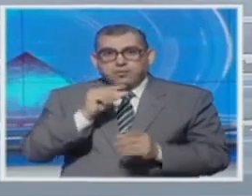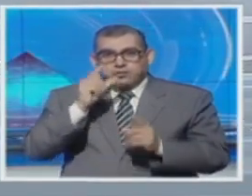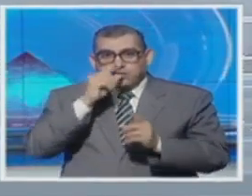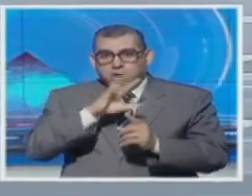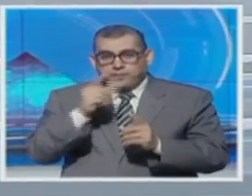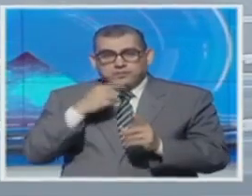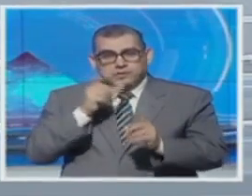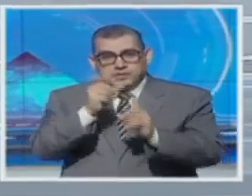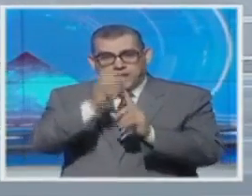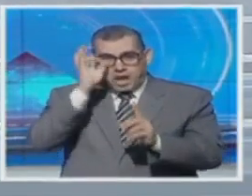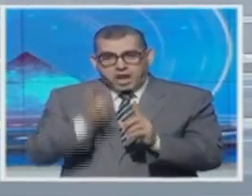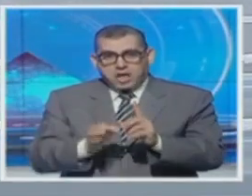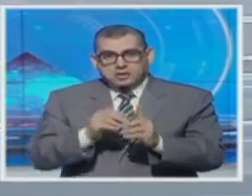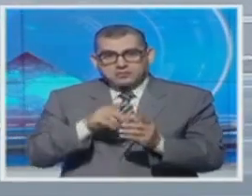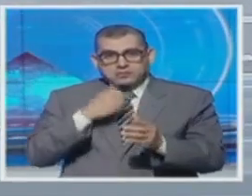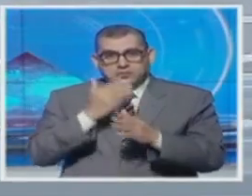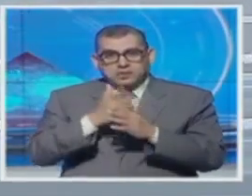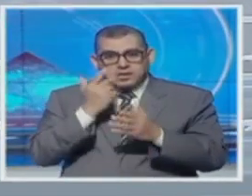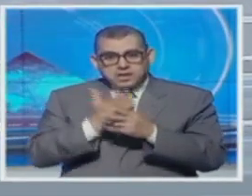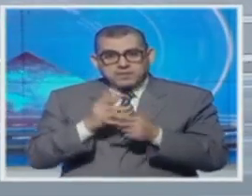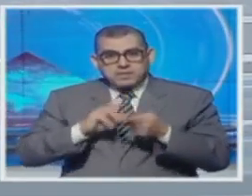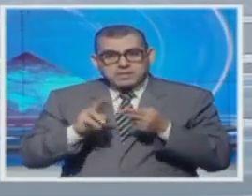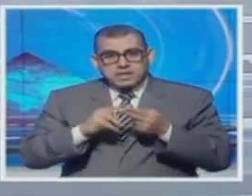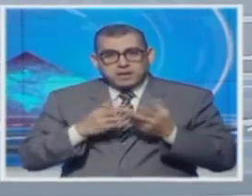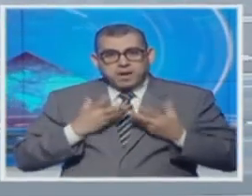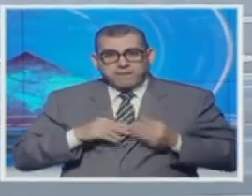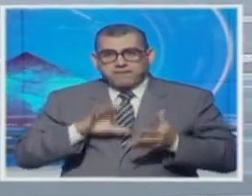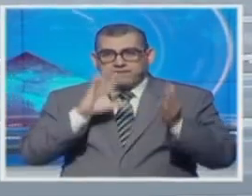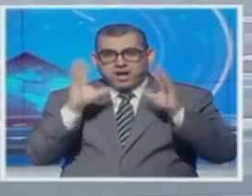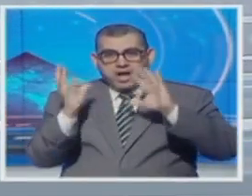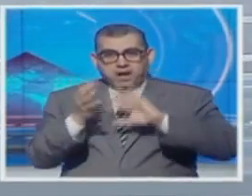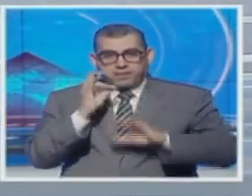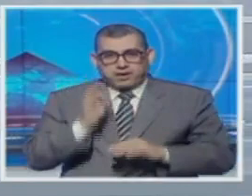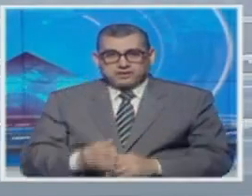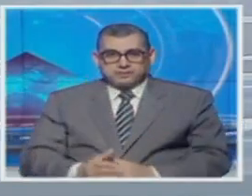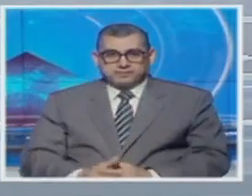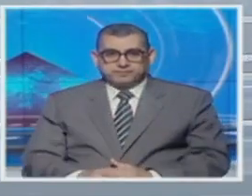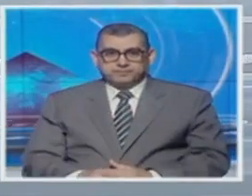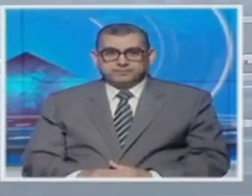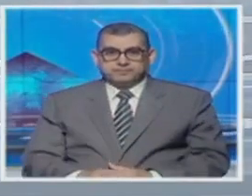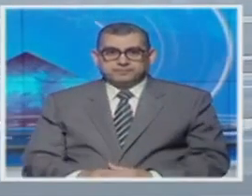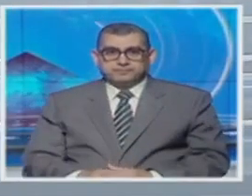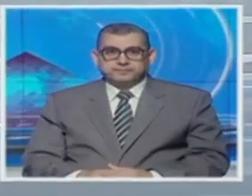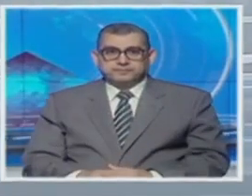والمقدسات والرموز الدينية حفاظا على السلم العام على مستوى العالم.